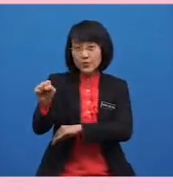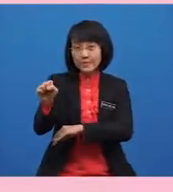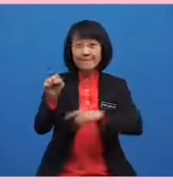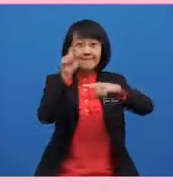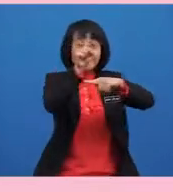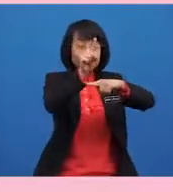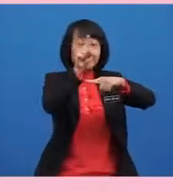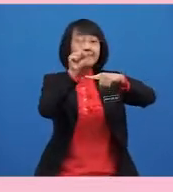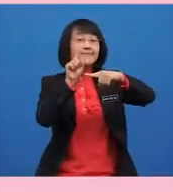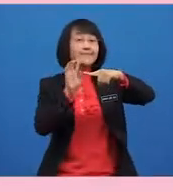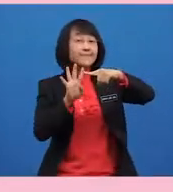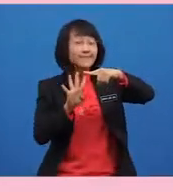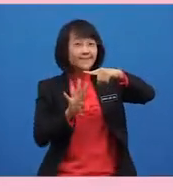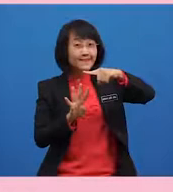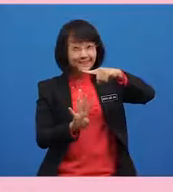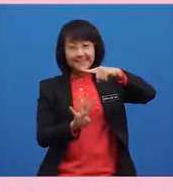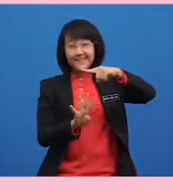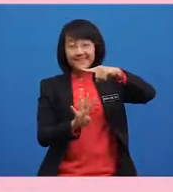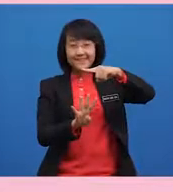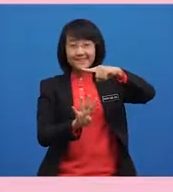pula dikenali sebagai